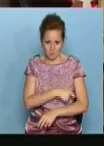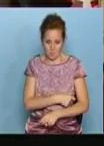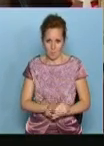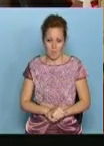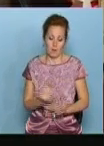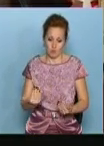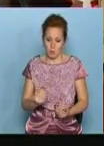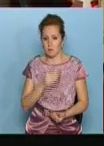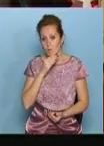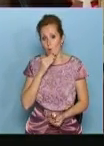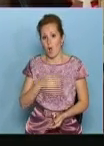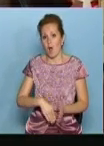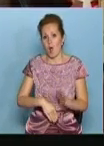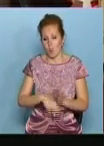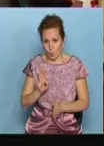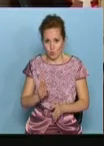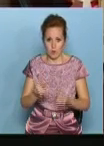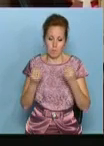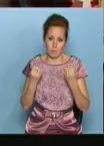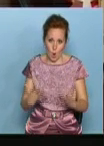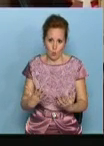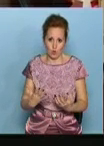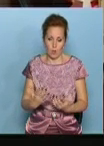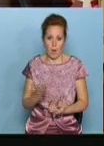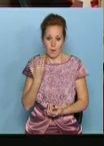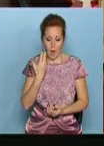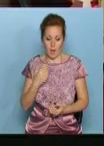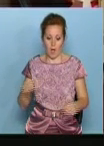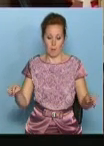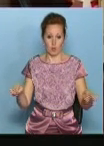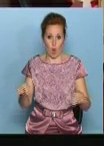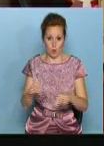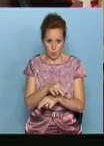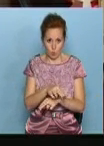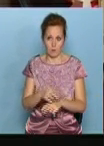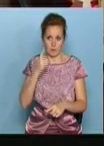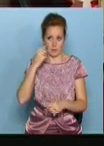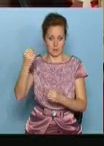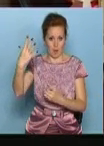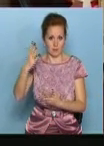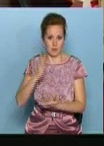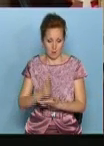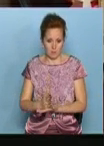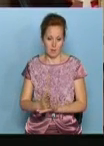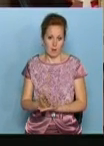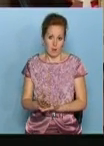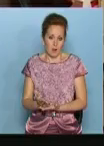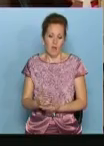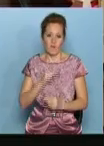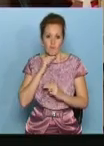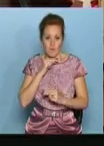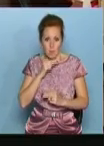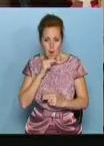лучше, проще, то есть и секция, то есть вот и когда идут пешеходы, то соответственно говорит секция, то есть пешеход двигается, как бы тут и внимание